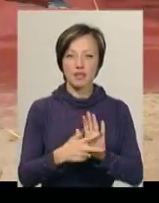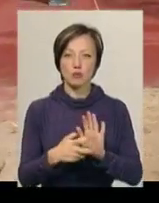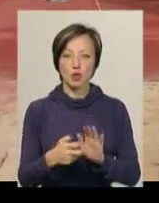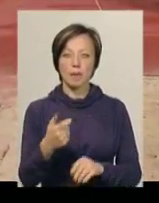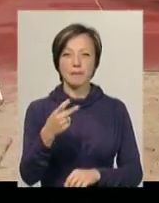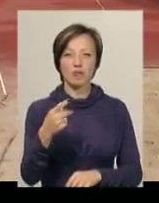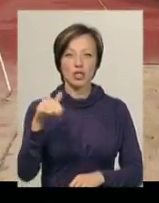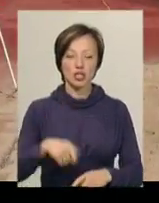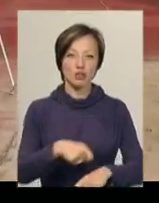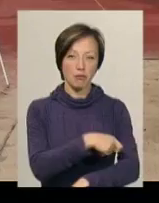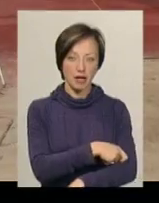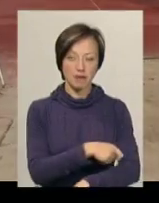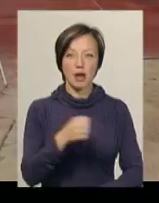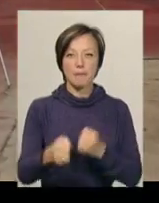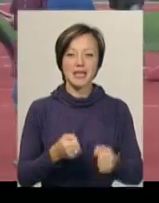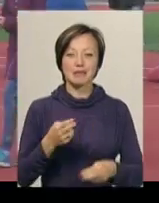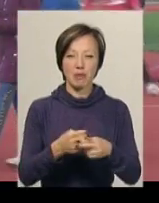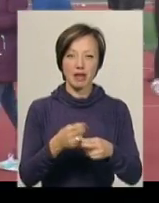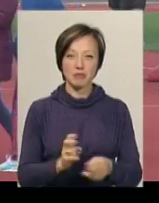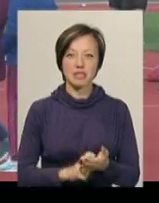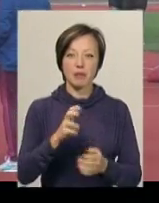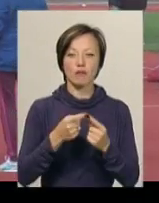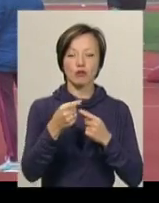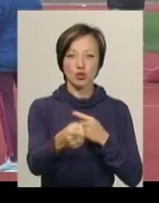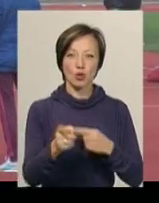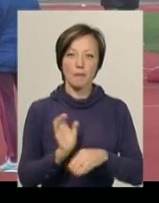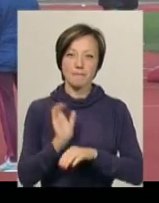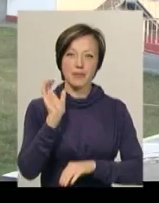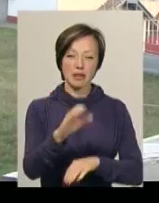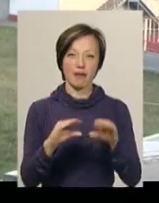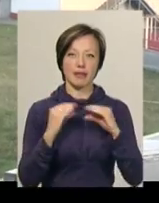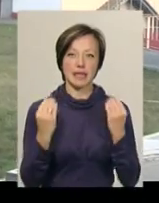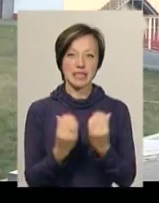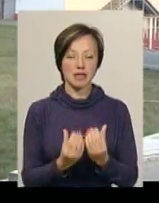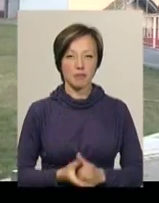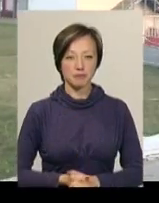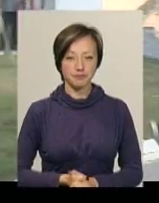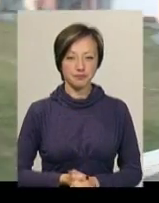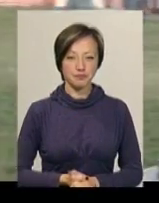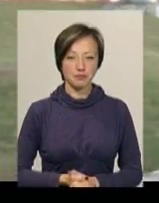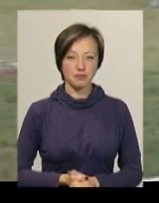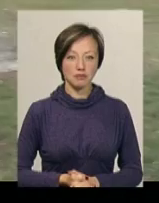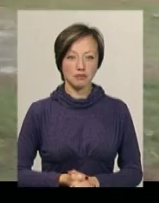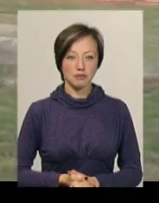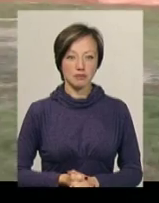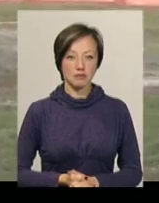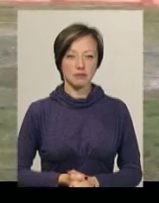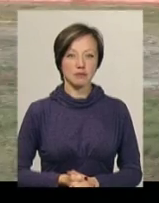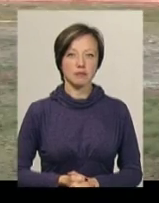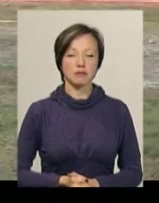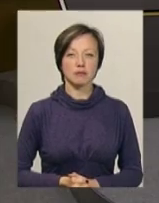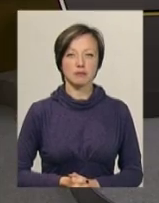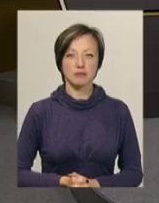800 та 1500 метрів, біг з бар'єрами, стрибки в довжину і метання диска. Світлана Поробок, Іван Мовчан. Новини Поділля Центр.